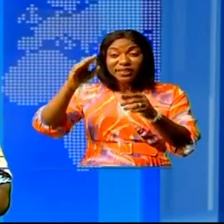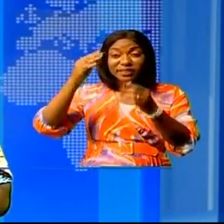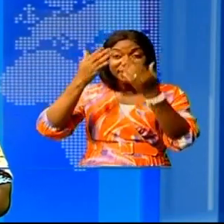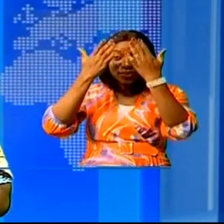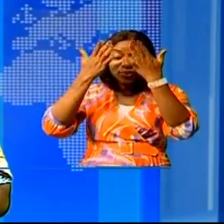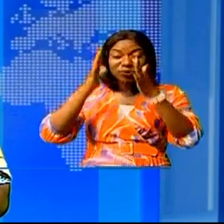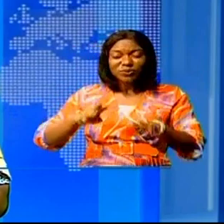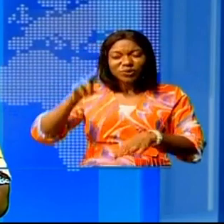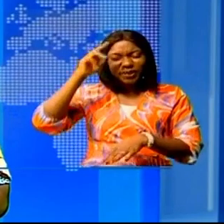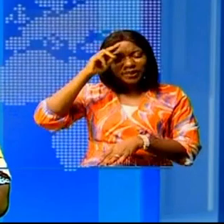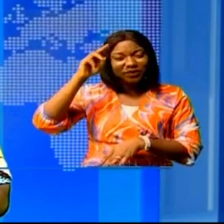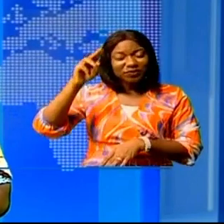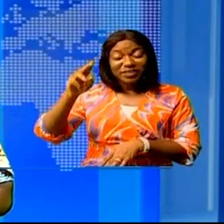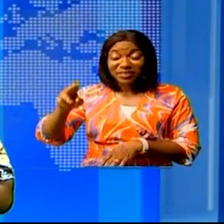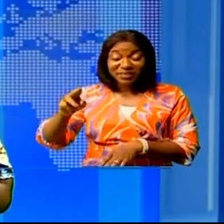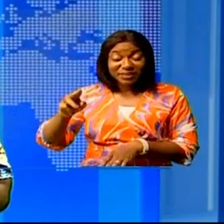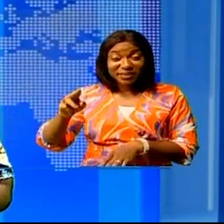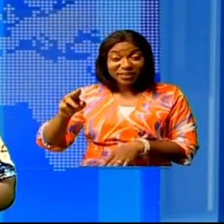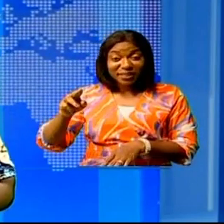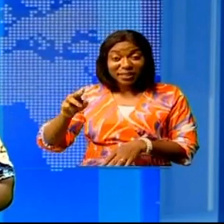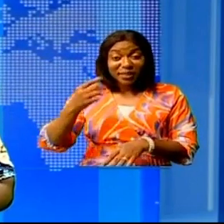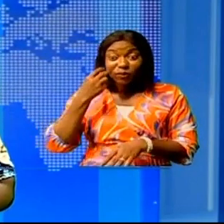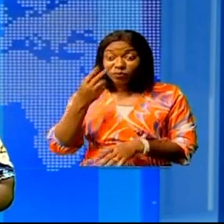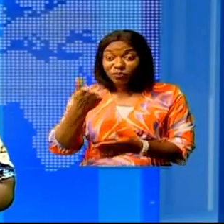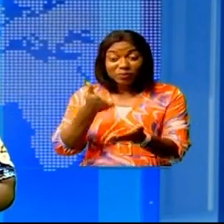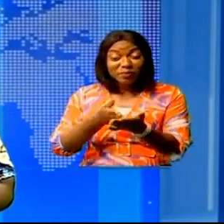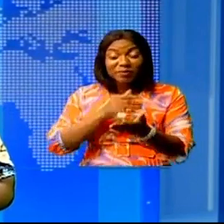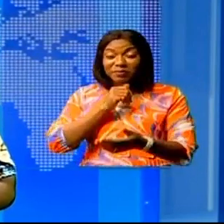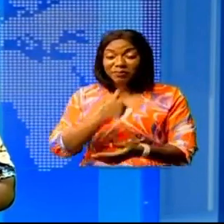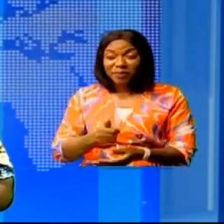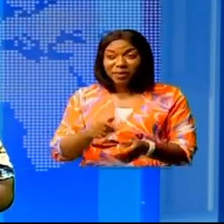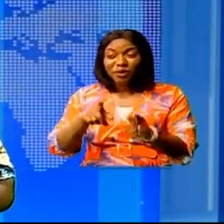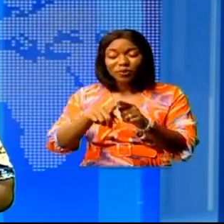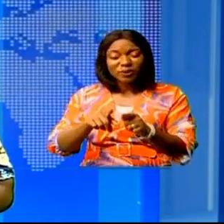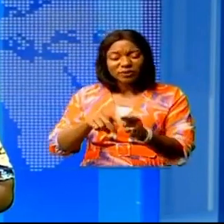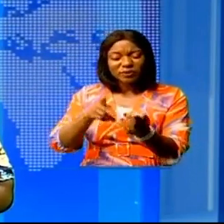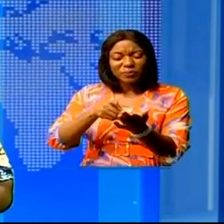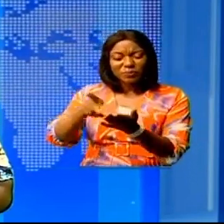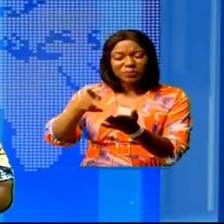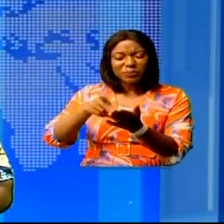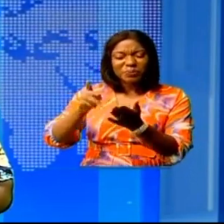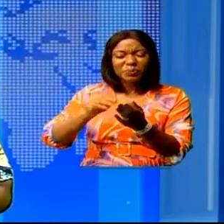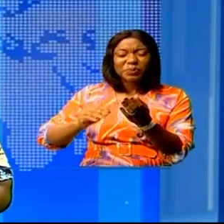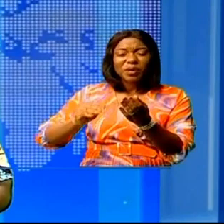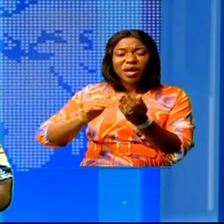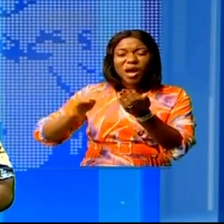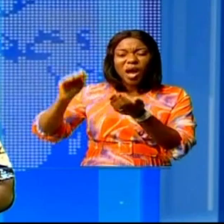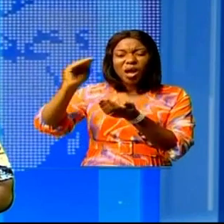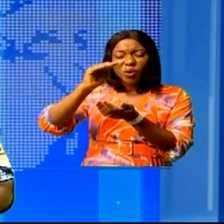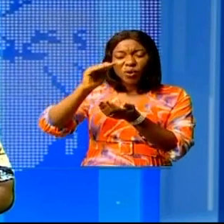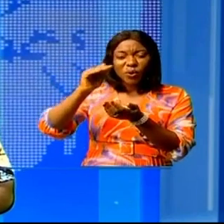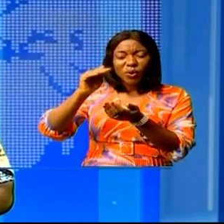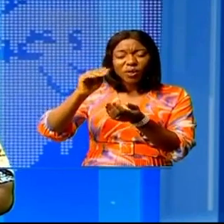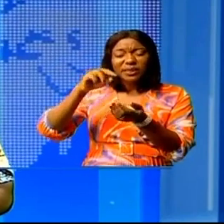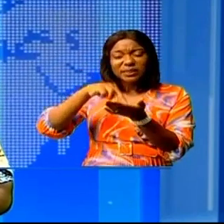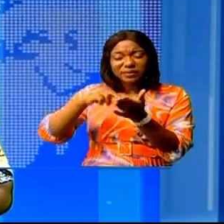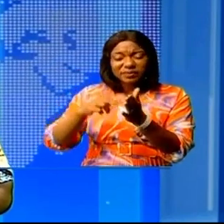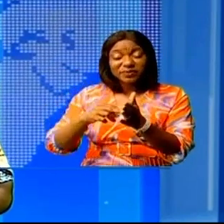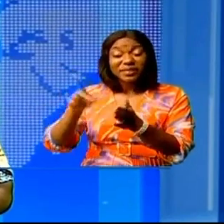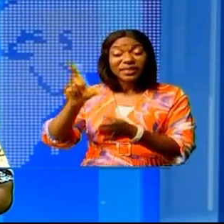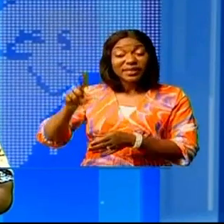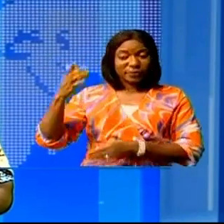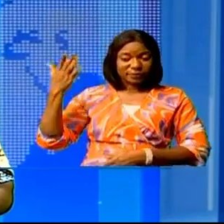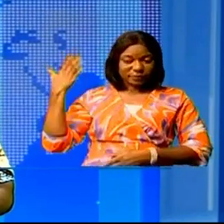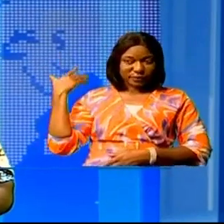l'augmentation de frais académiques sont des revendications des étudiants de l'UNIKIN après les désordres du lundi